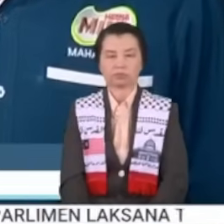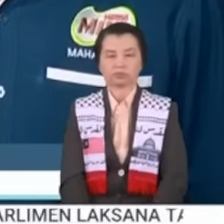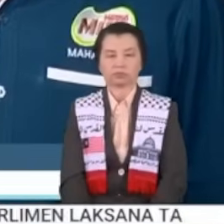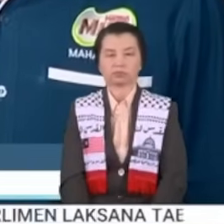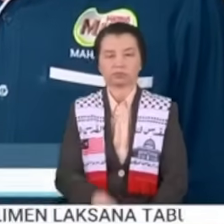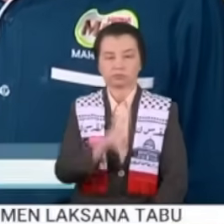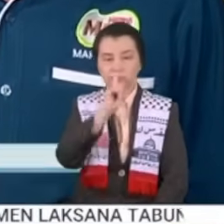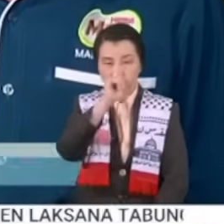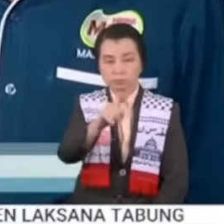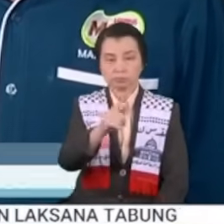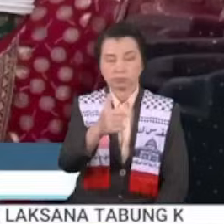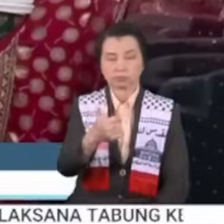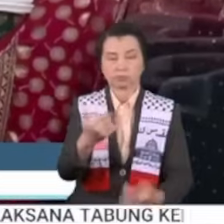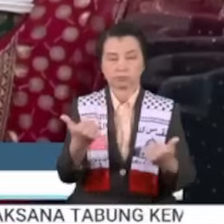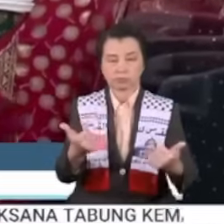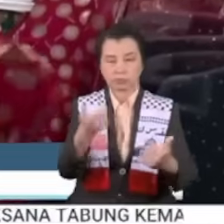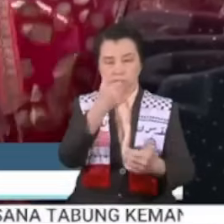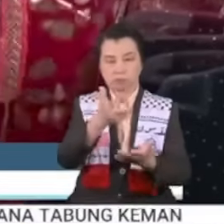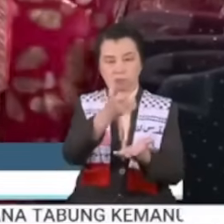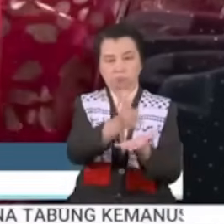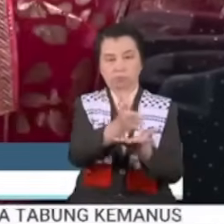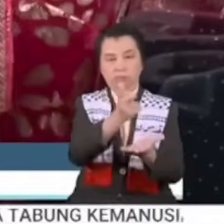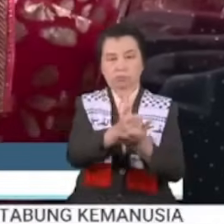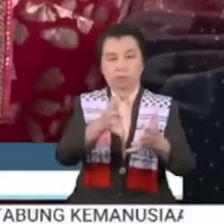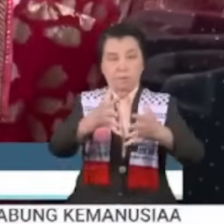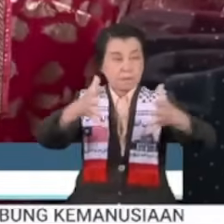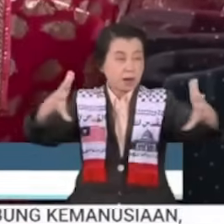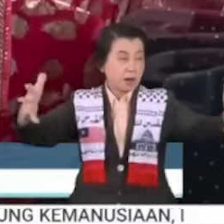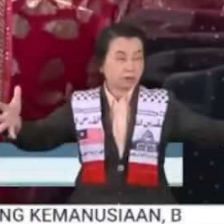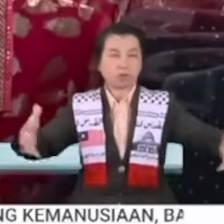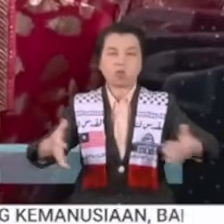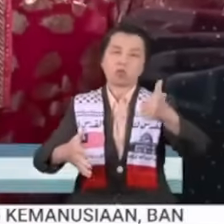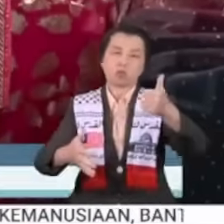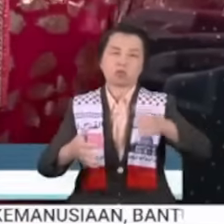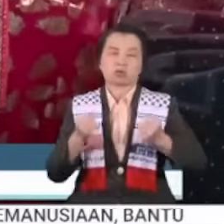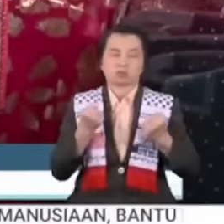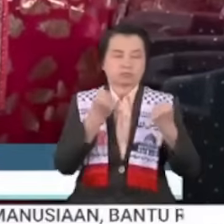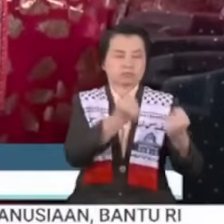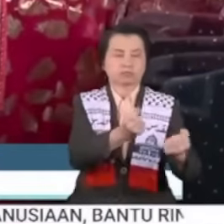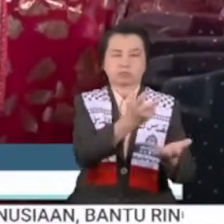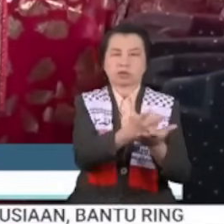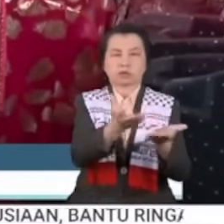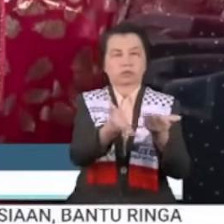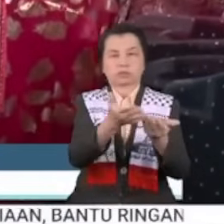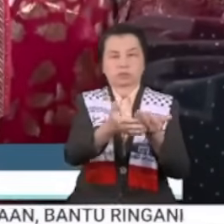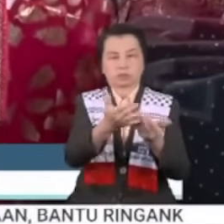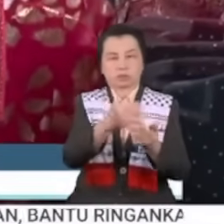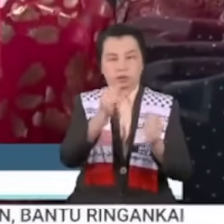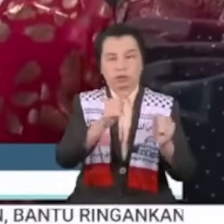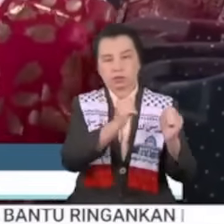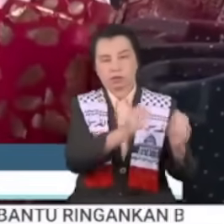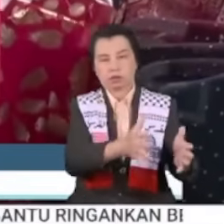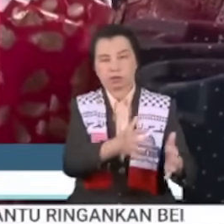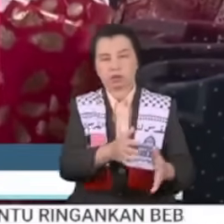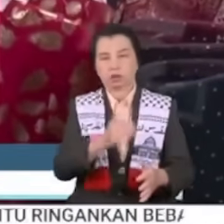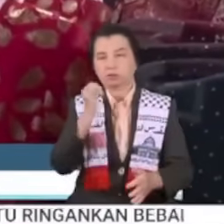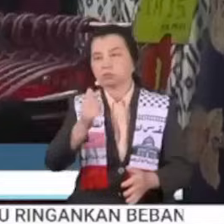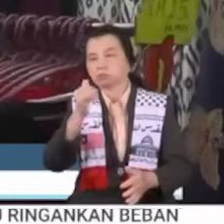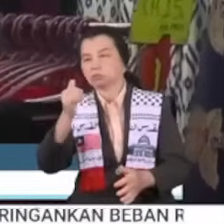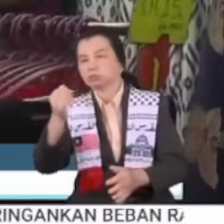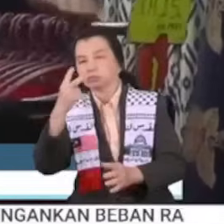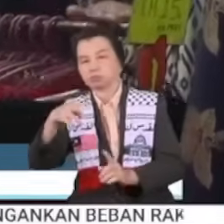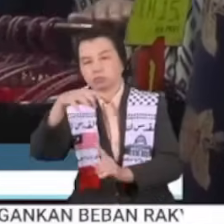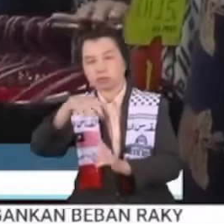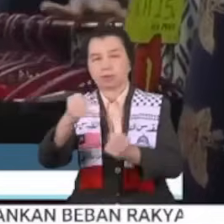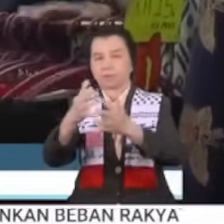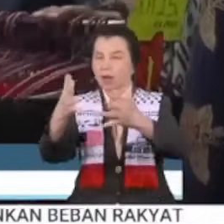yang ati seb parking pun memangas dia orang datang parking dekat sini Lepas tu dia orang nak singgah satusatu kedai tu pun